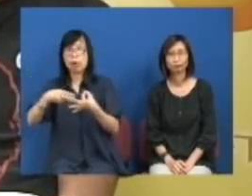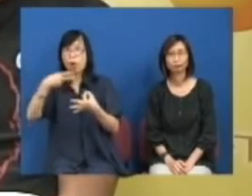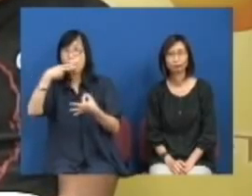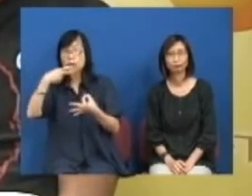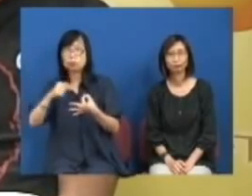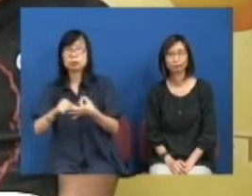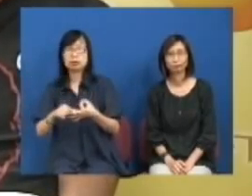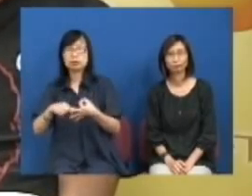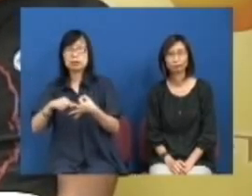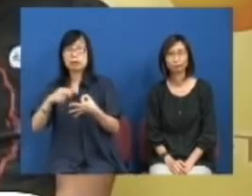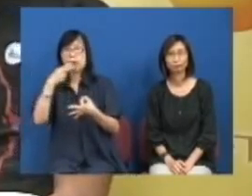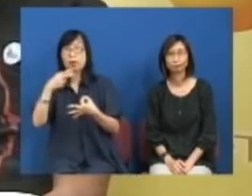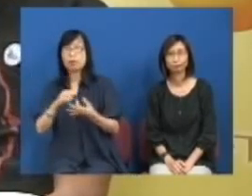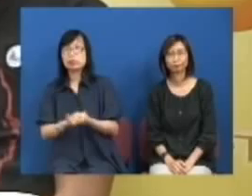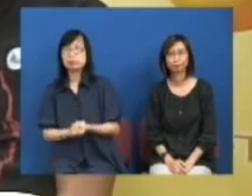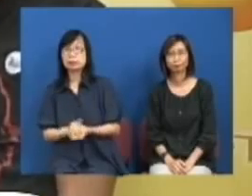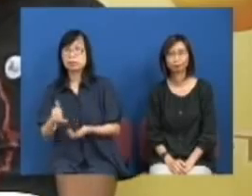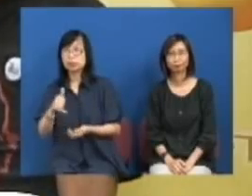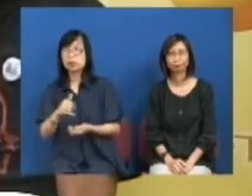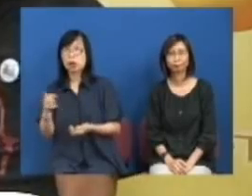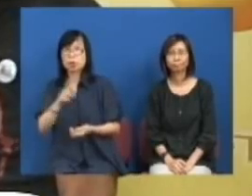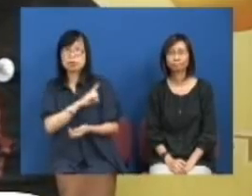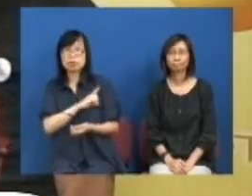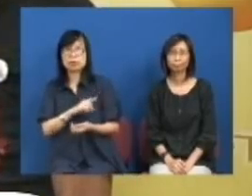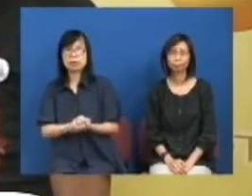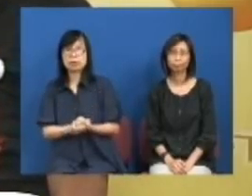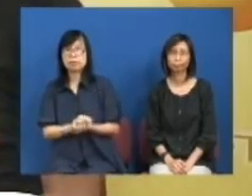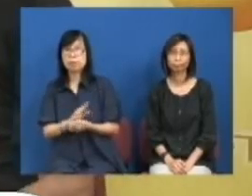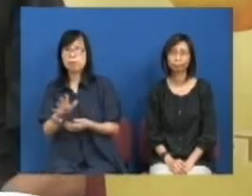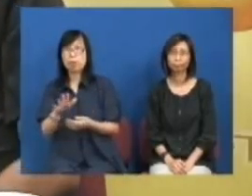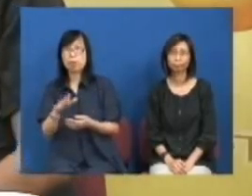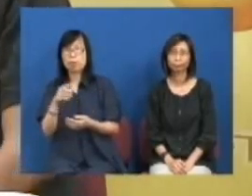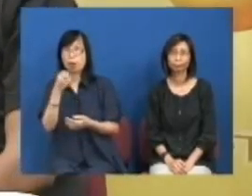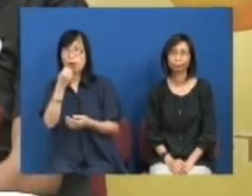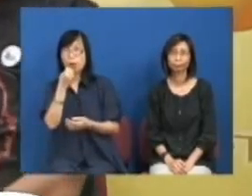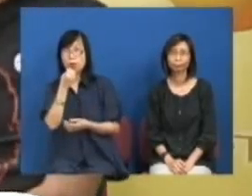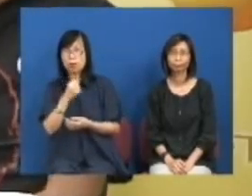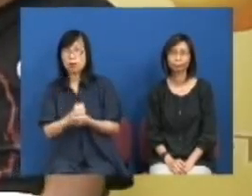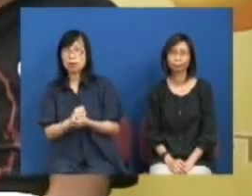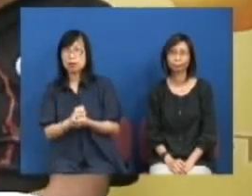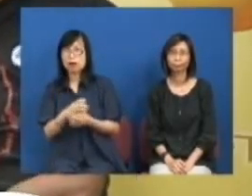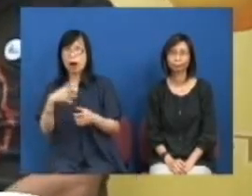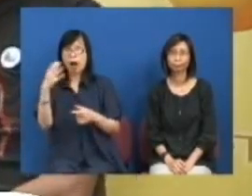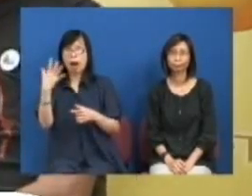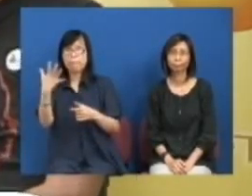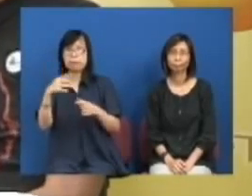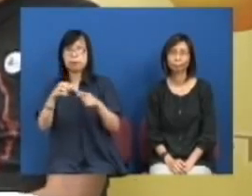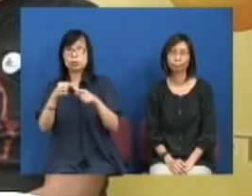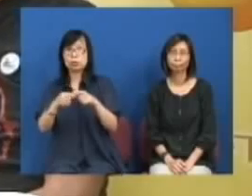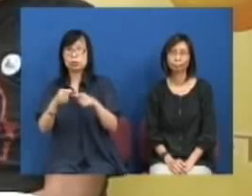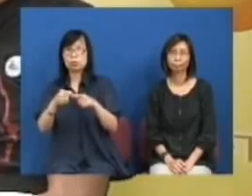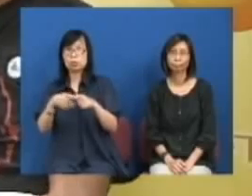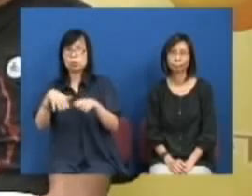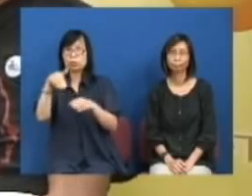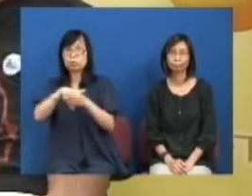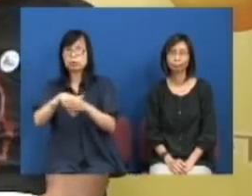真的蚊都瞓埋了。我自己覺得現在應該不排除我們再有一個五區公投的選擇，但是這個當然